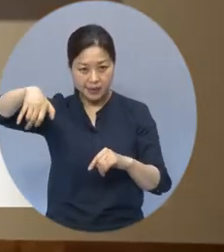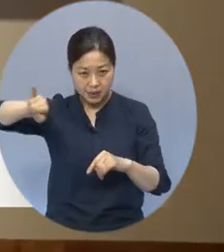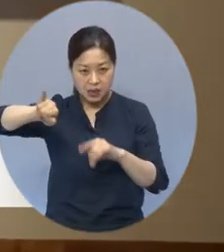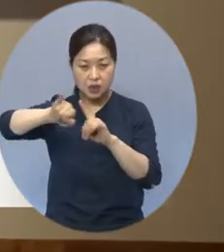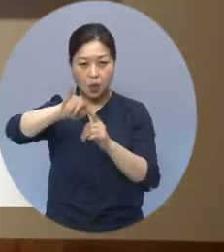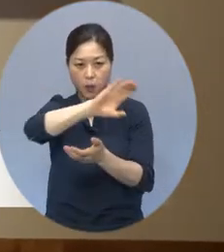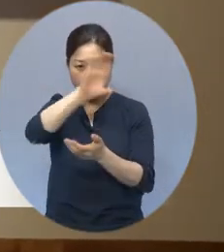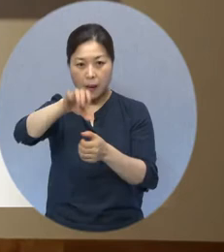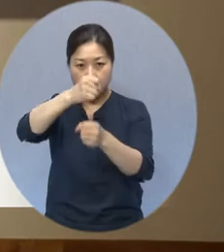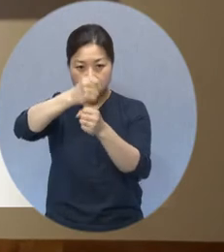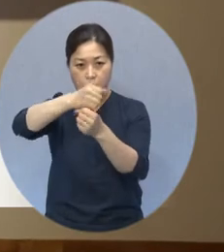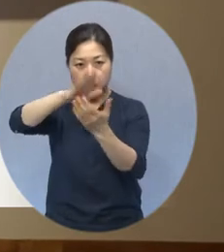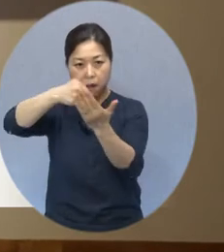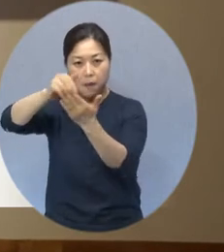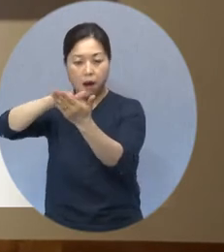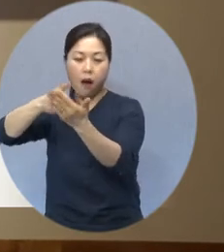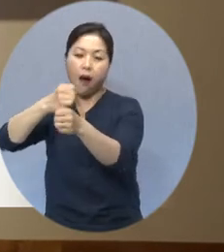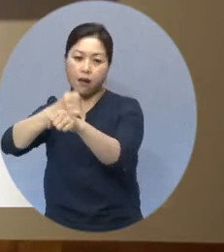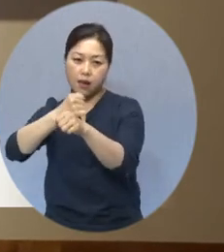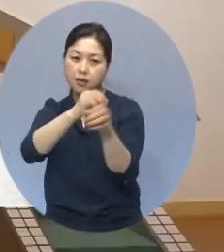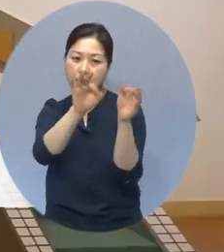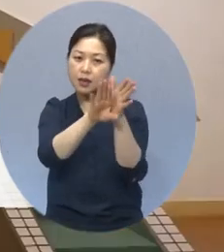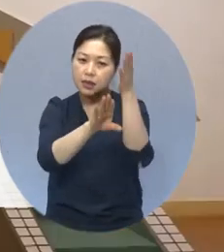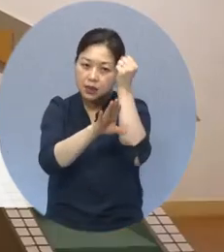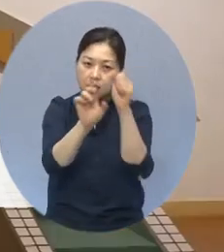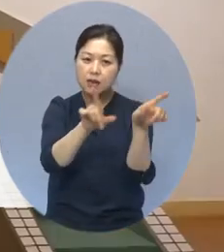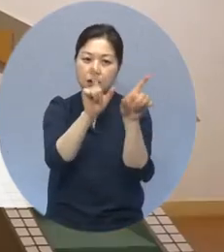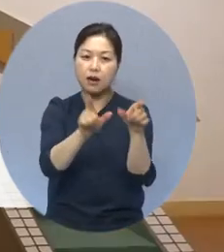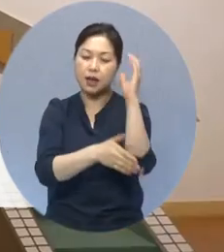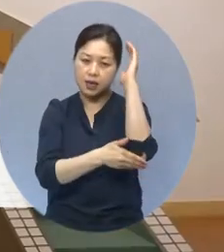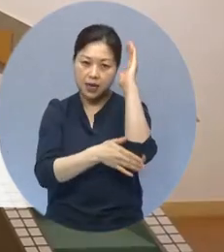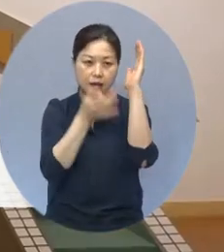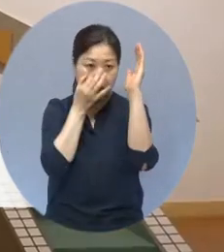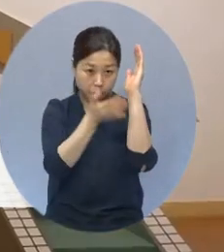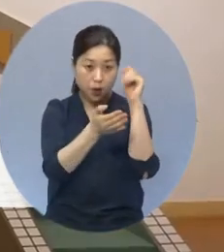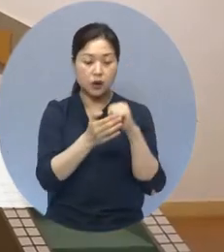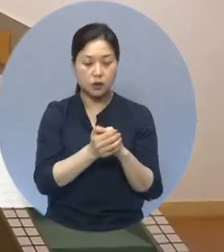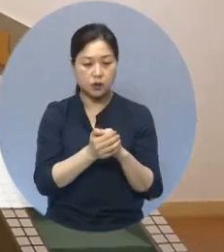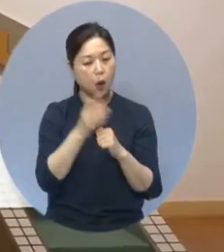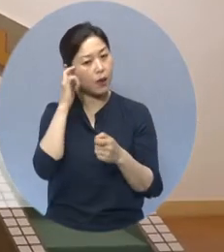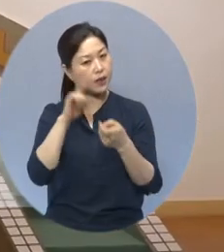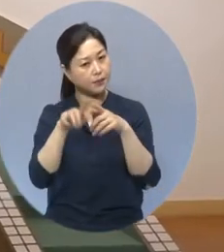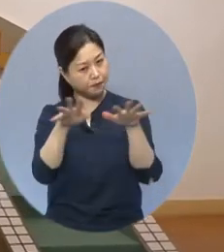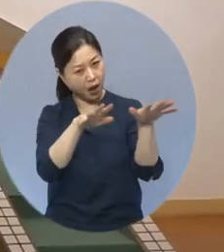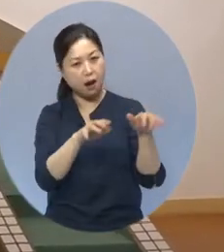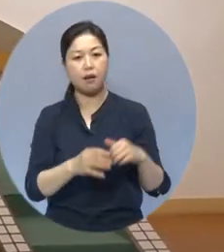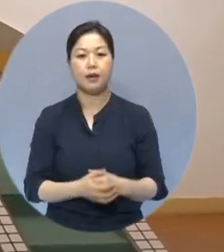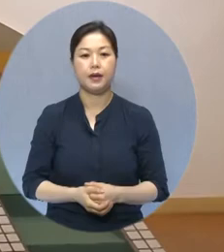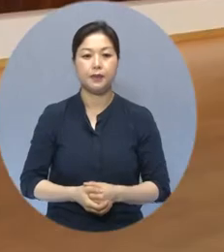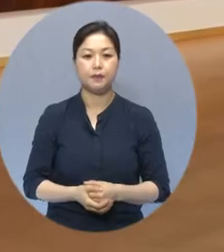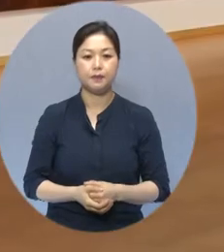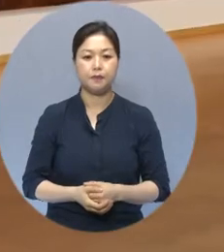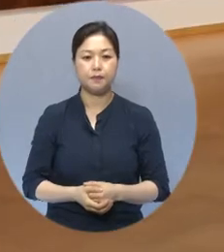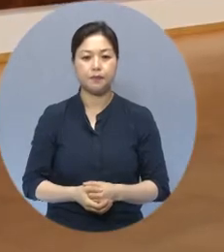재현하고 채색해 사라진 기억과 삶의 이야기들을 보여줘 눈길을 사로잡습니다.